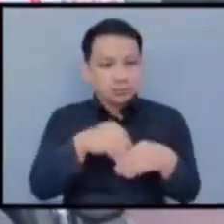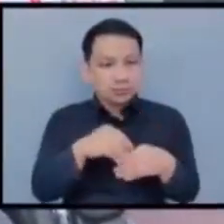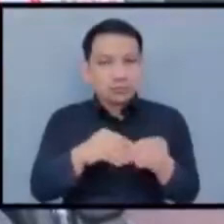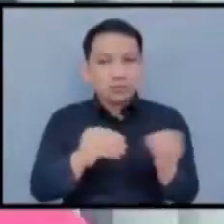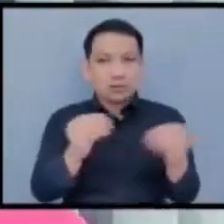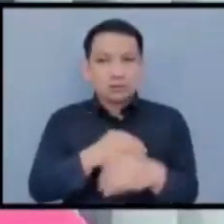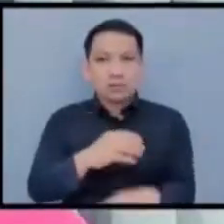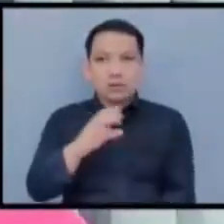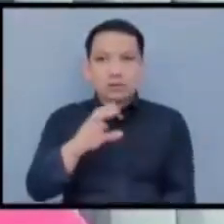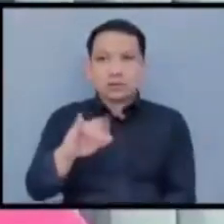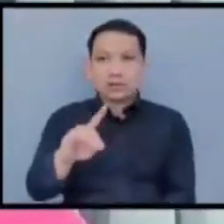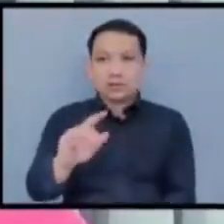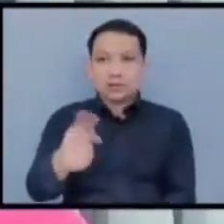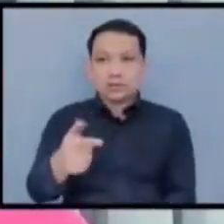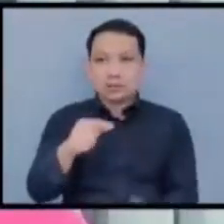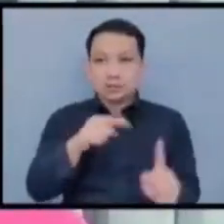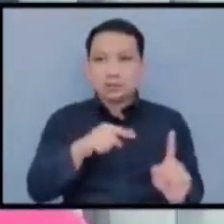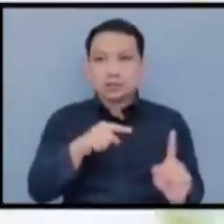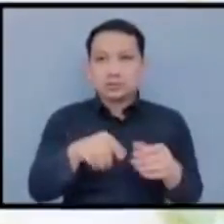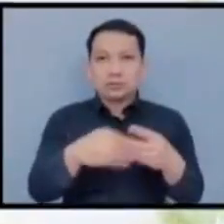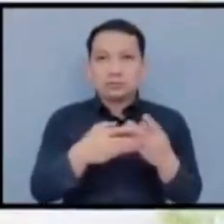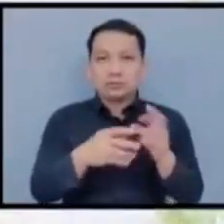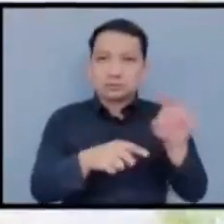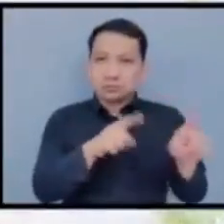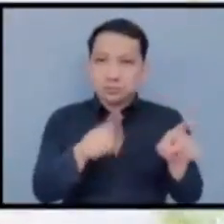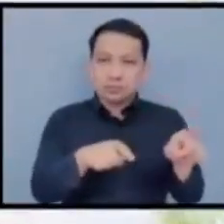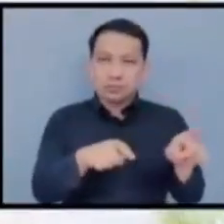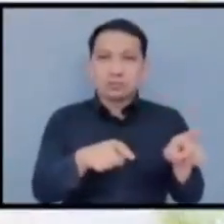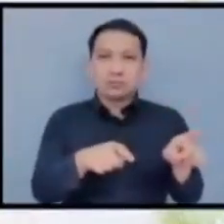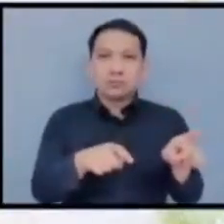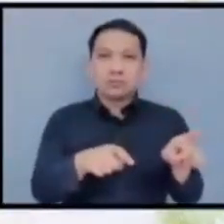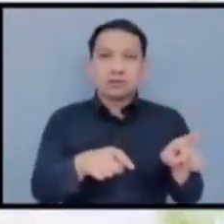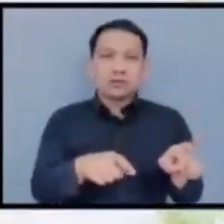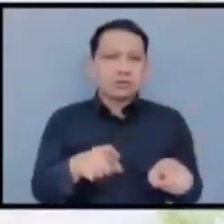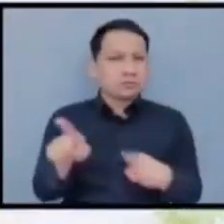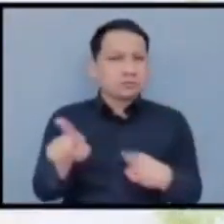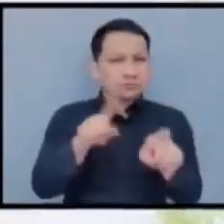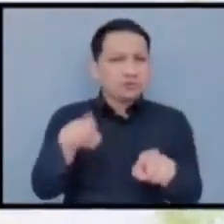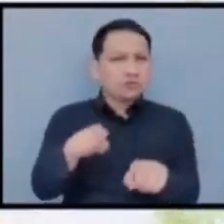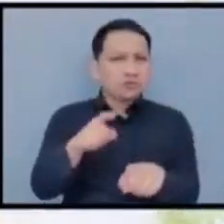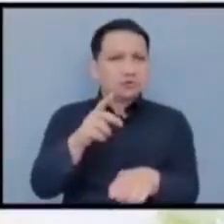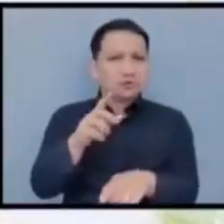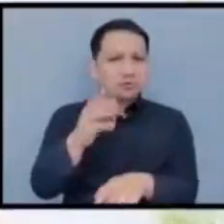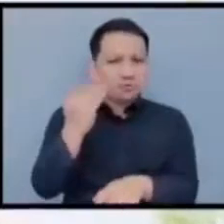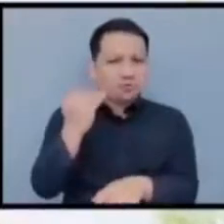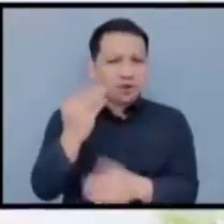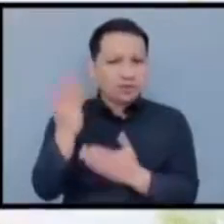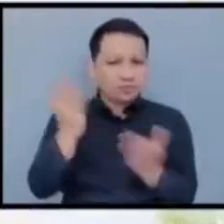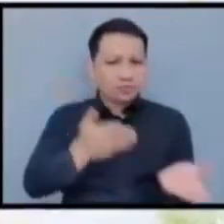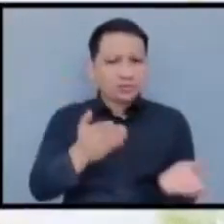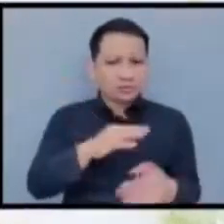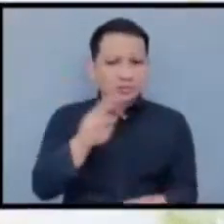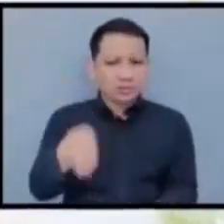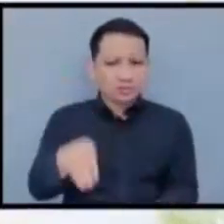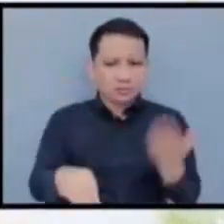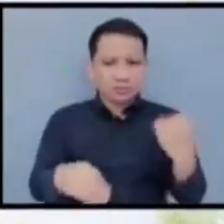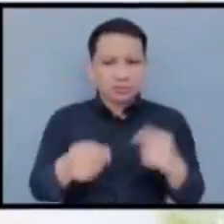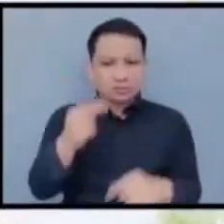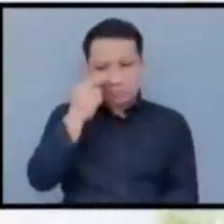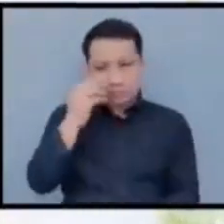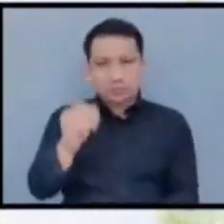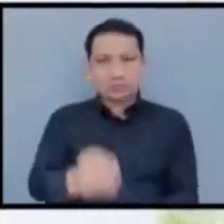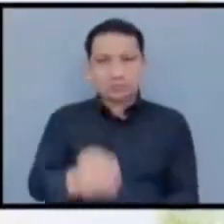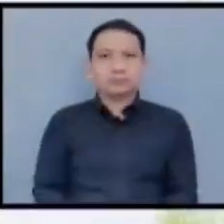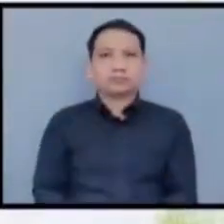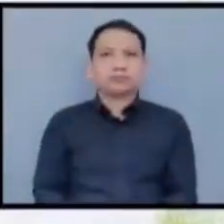ng mga taong ito. Kine-question din ng mga abogado ang pagdala sa mga suspect dito sa Maynila mula sa Negros Oriental. Na napansin